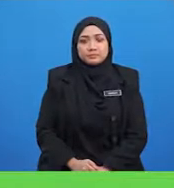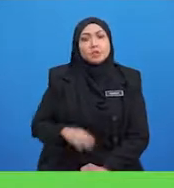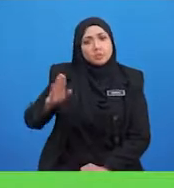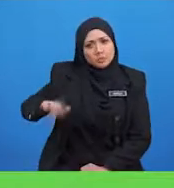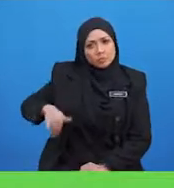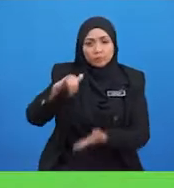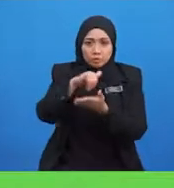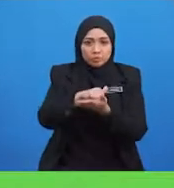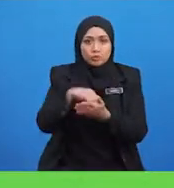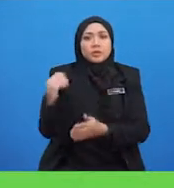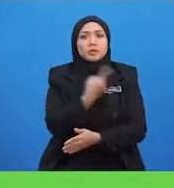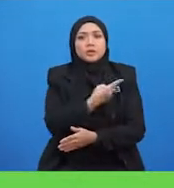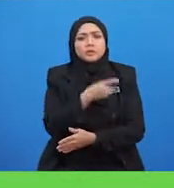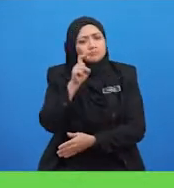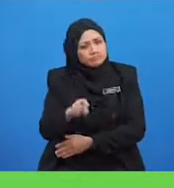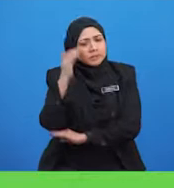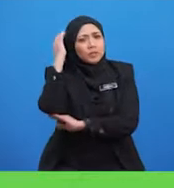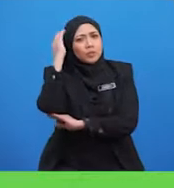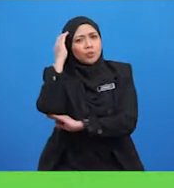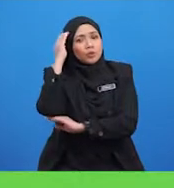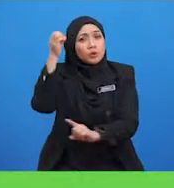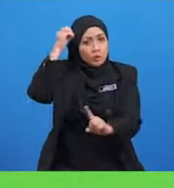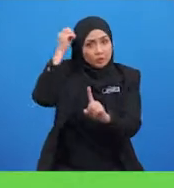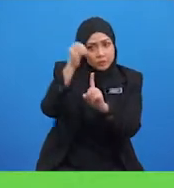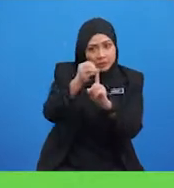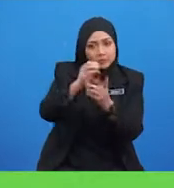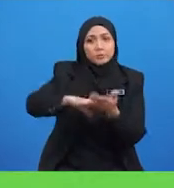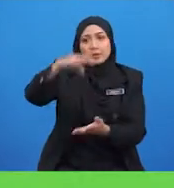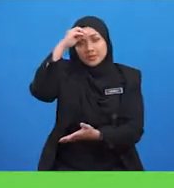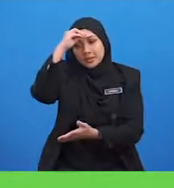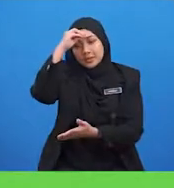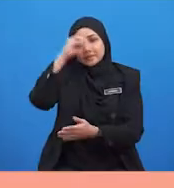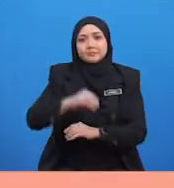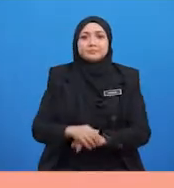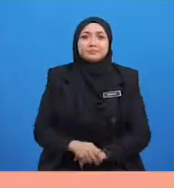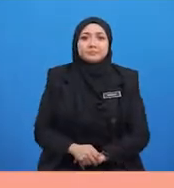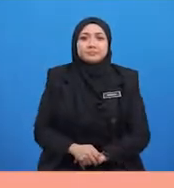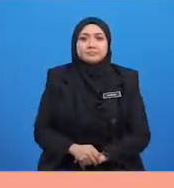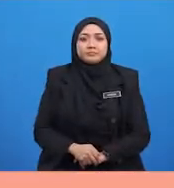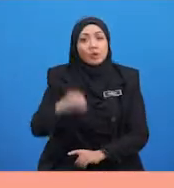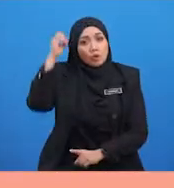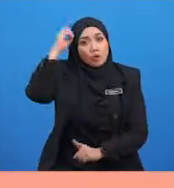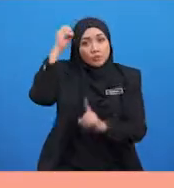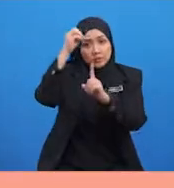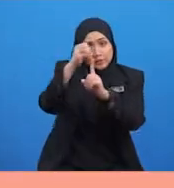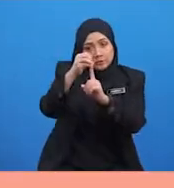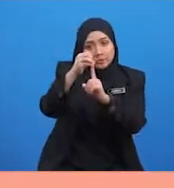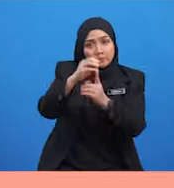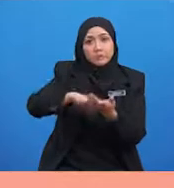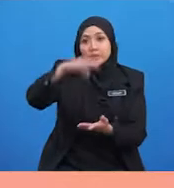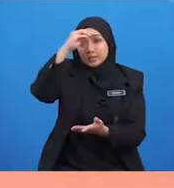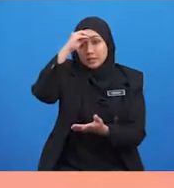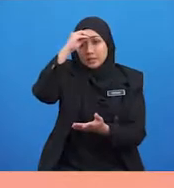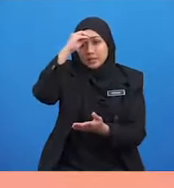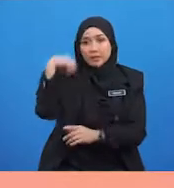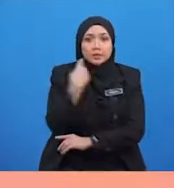Sebelum itu, kita kena tahu objektif pembelajaran kita. Objektif pembelajaran kita